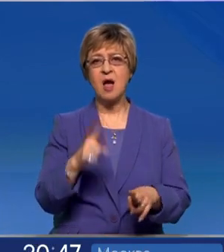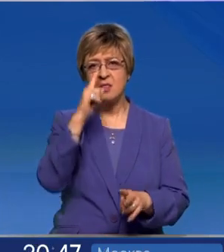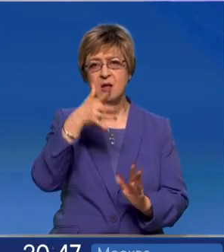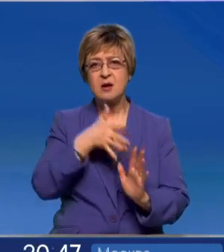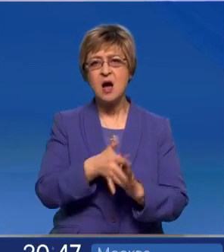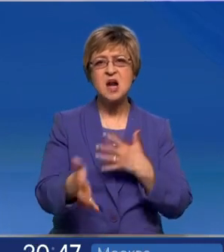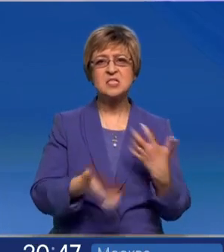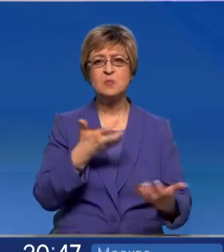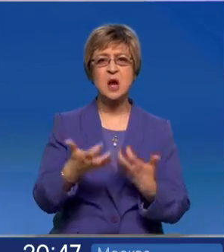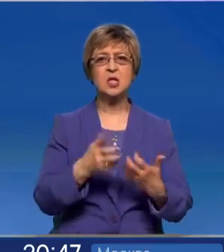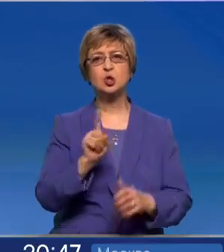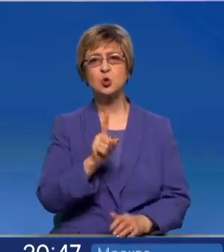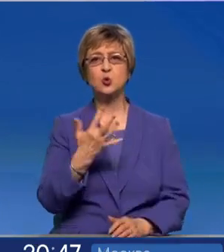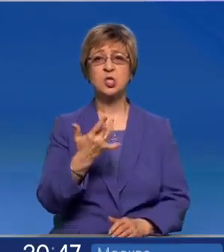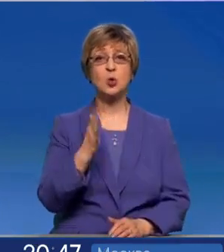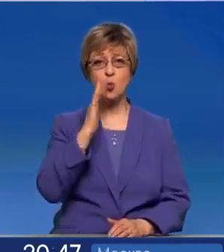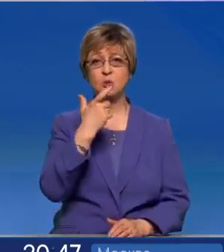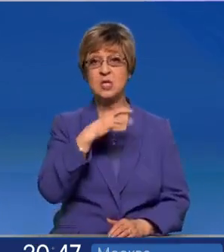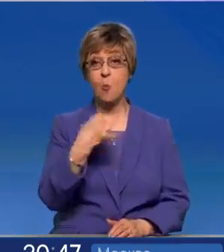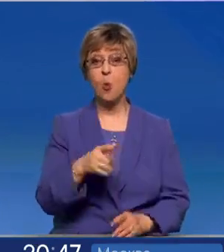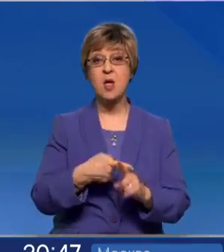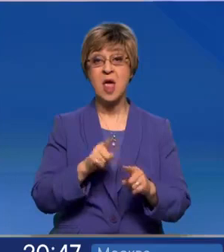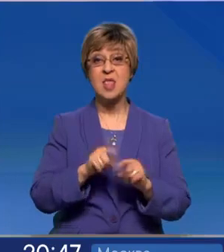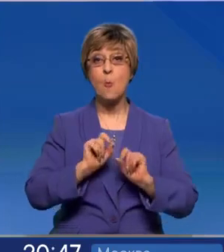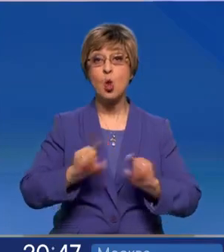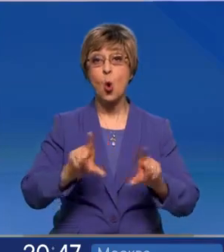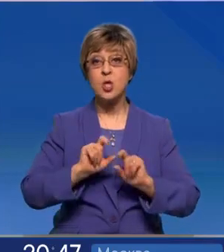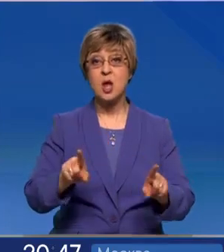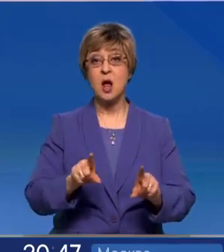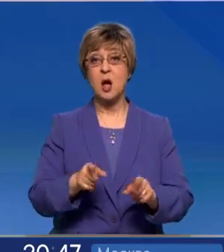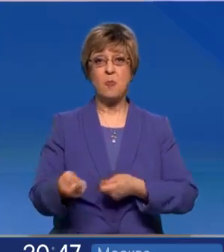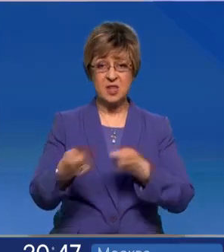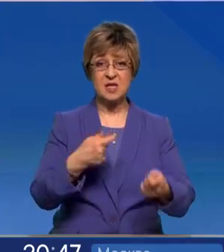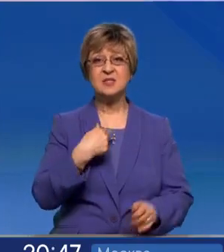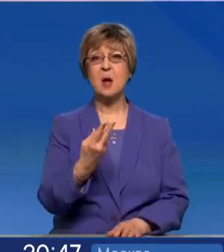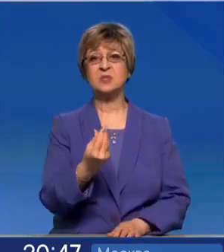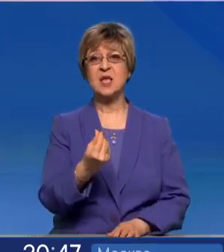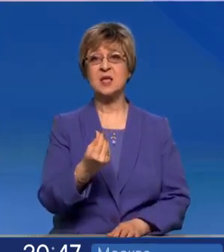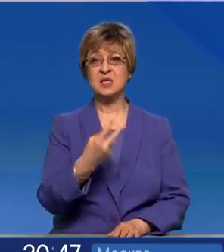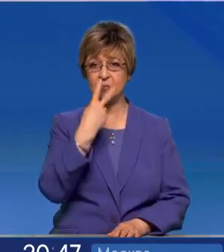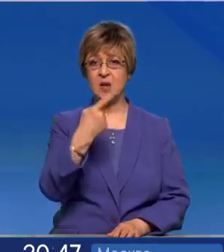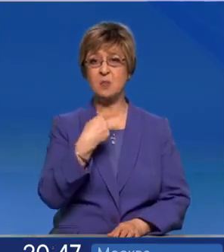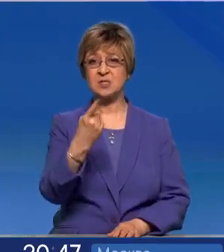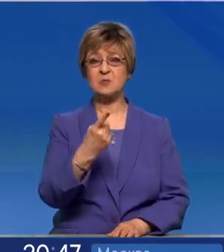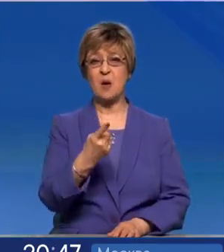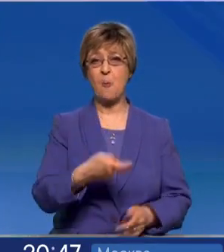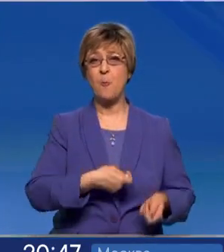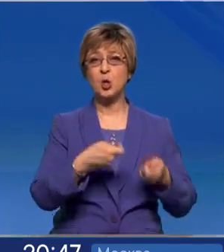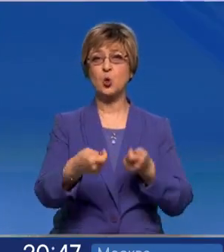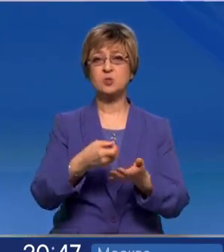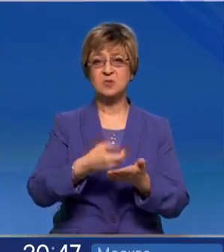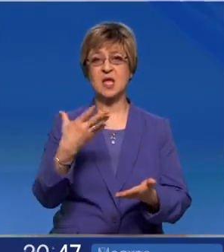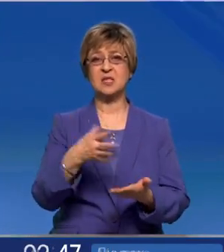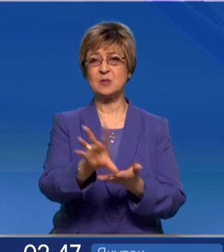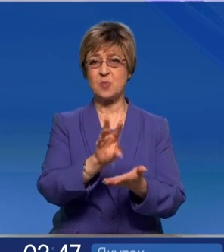зачем, почему. Просто будь собой. И вот эти блоги говорят: будь собой, заноси нам деньги, смотри, мы тебе привносим какие ценности, какой пример тебе даем,